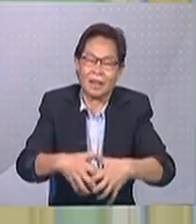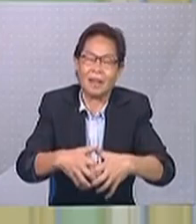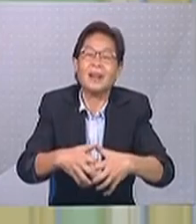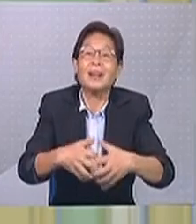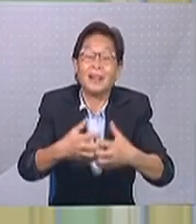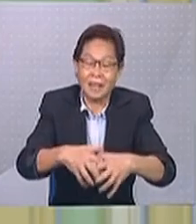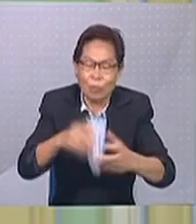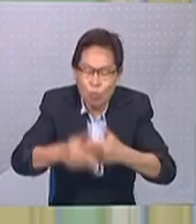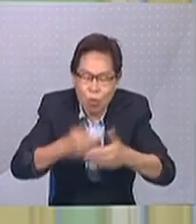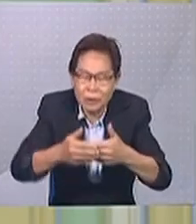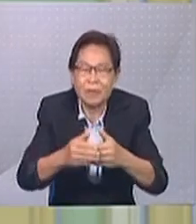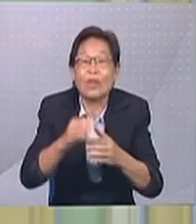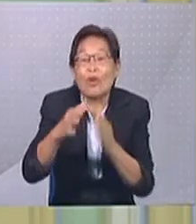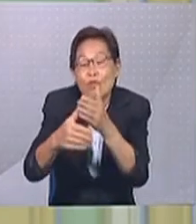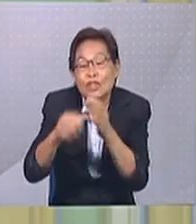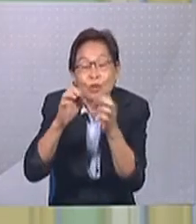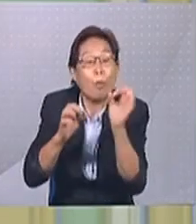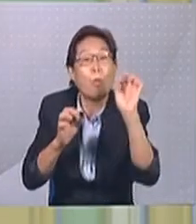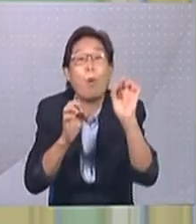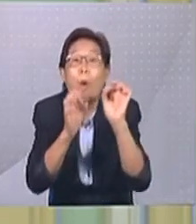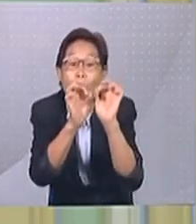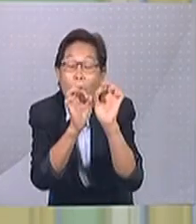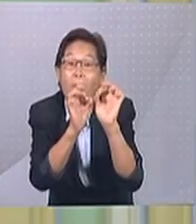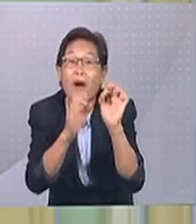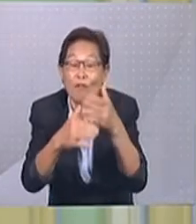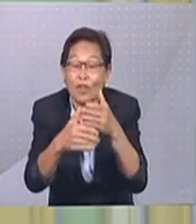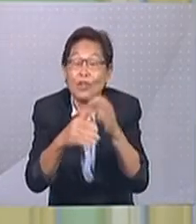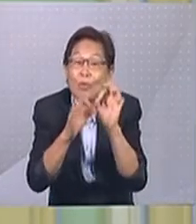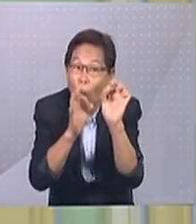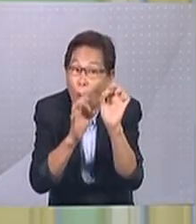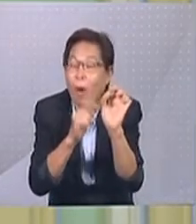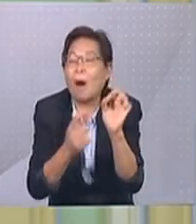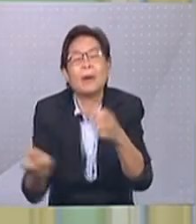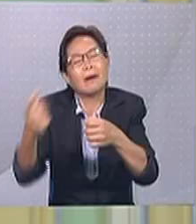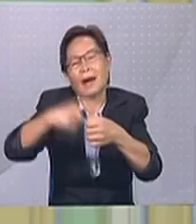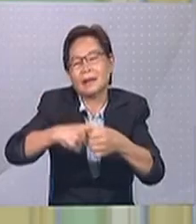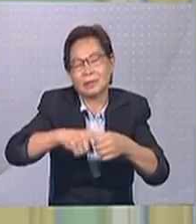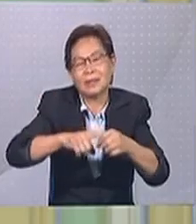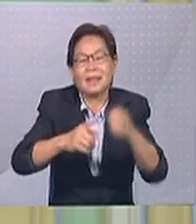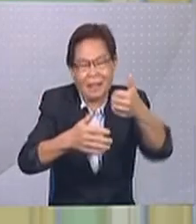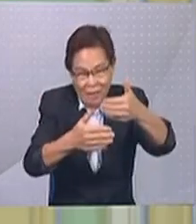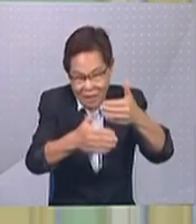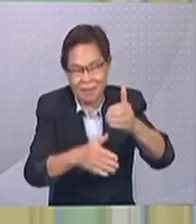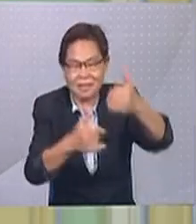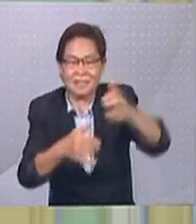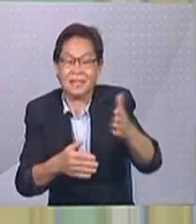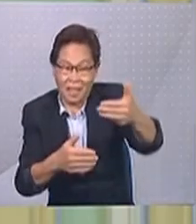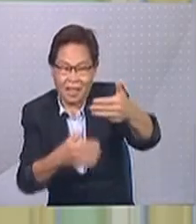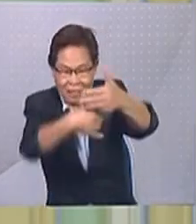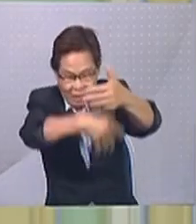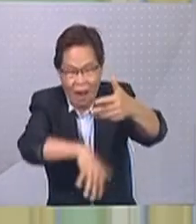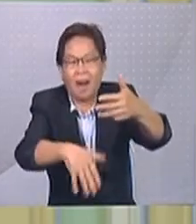Maknanya, apa saja rantaian yang berkaitan dengan ikan dibenarkan. Jadi dari segi